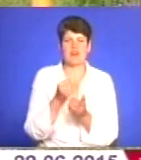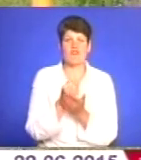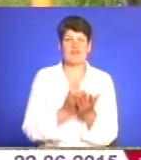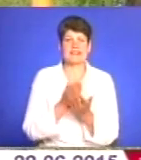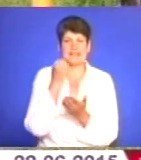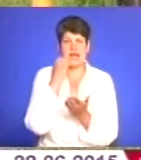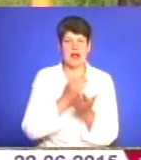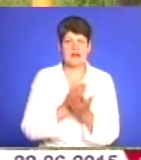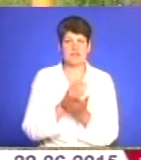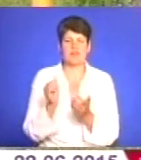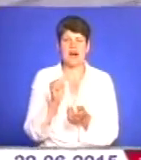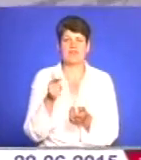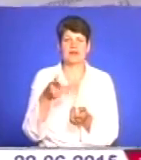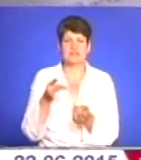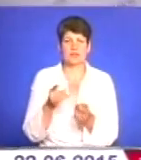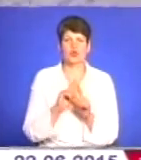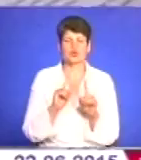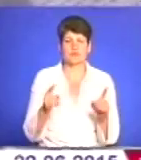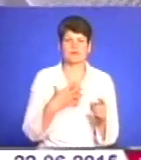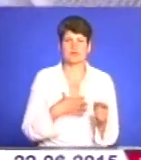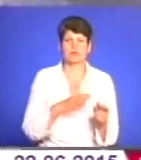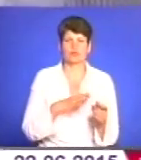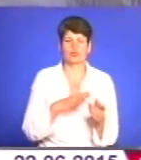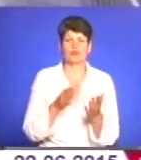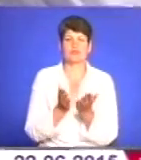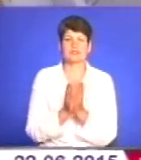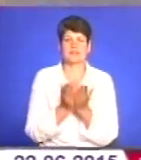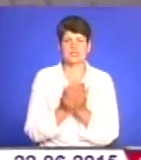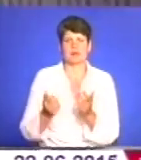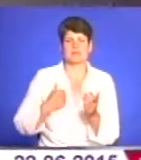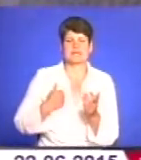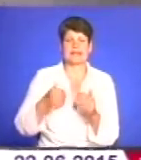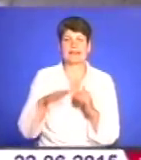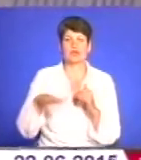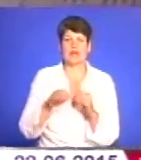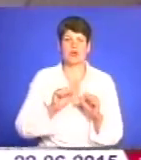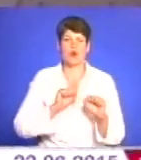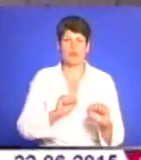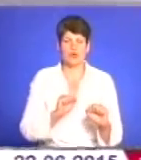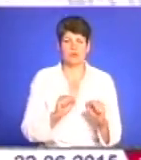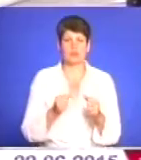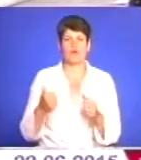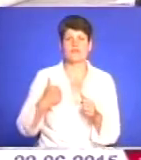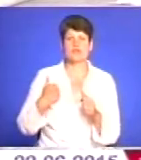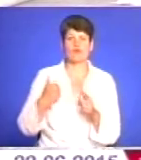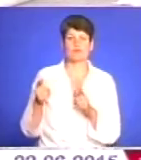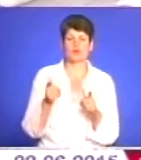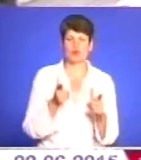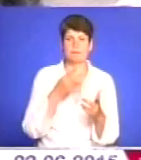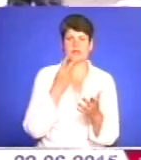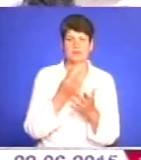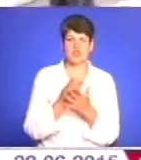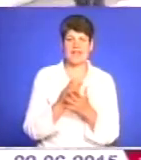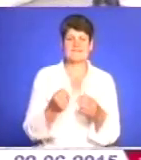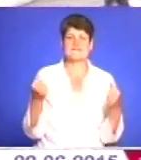Афганістану. Особливо актуальним став підручник бійця територіальної оборони, адже військова підготовка передбачає не лише